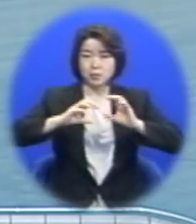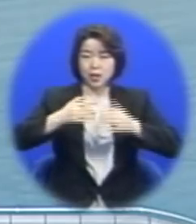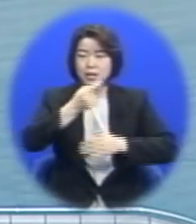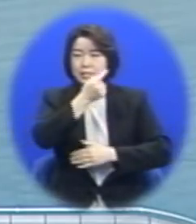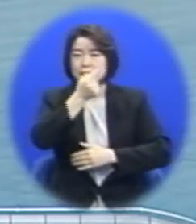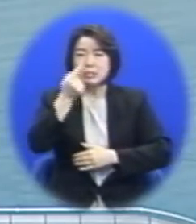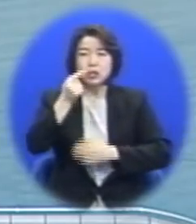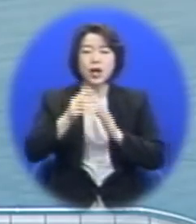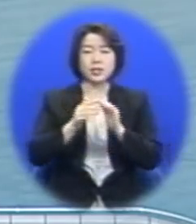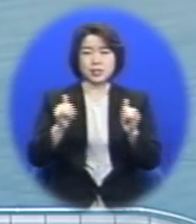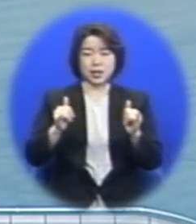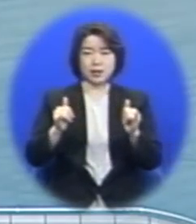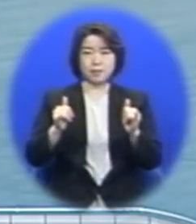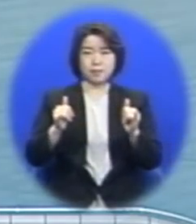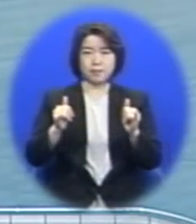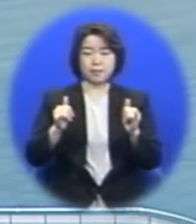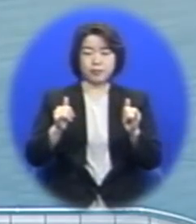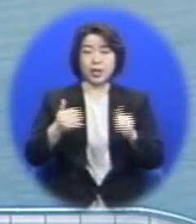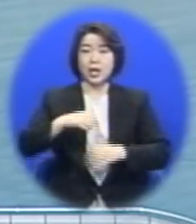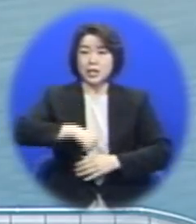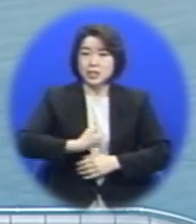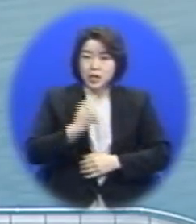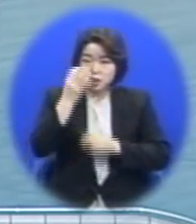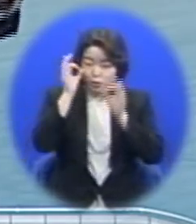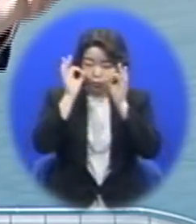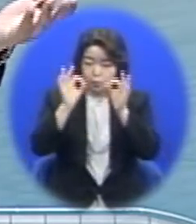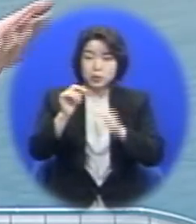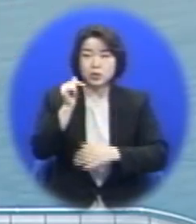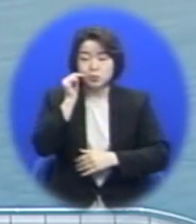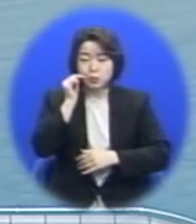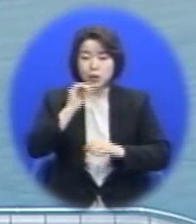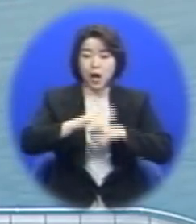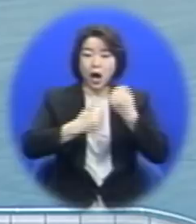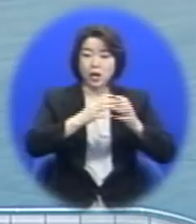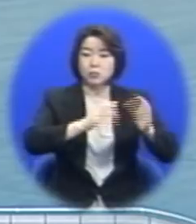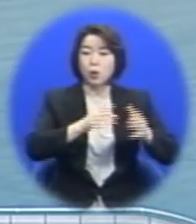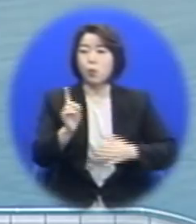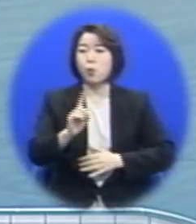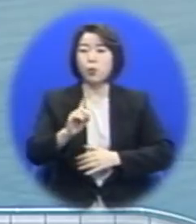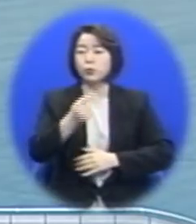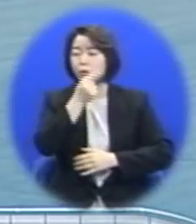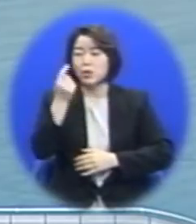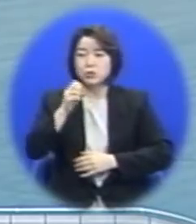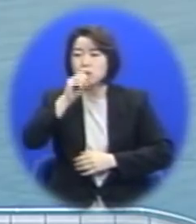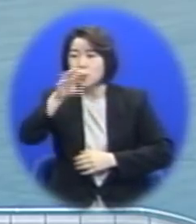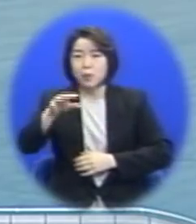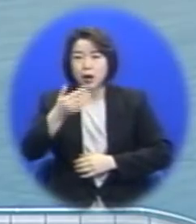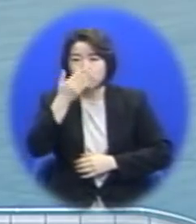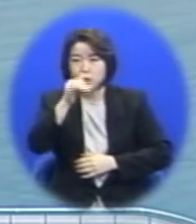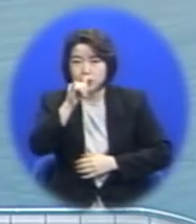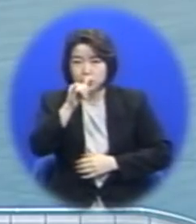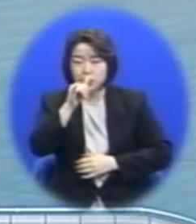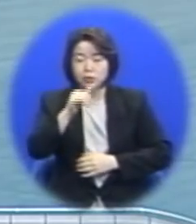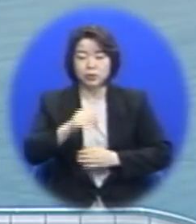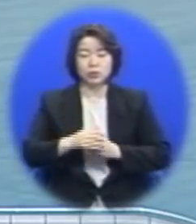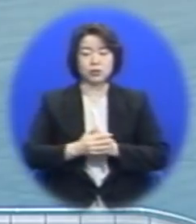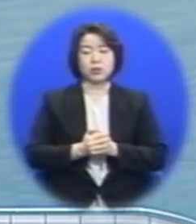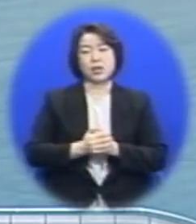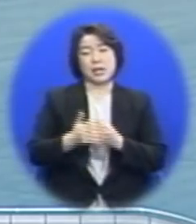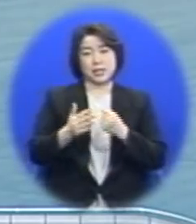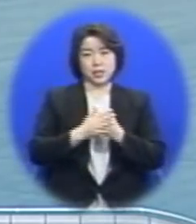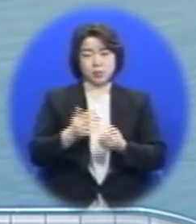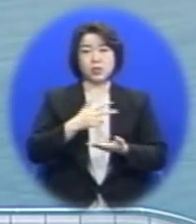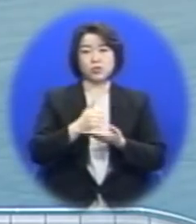사람. 근데 자기도 보지 못한 하나님의 나라를 어떻게 증거하겠습니까? 그래서